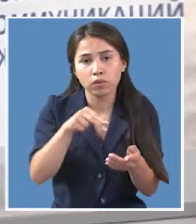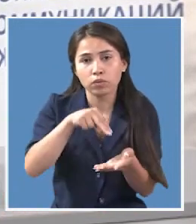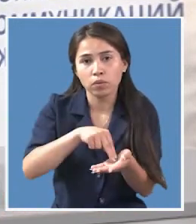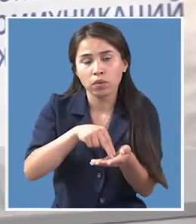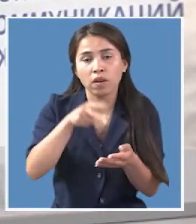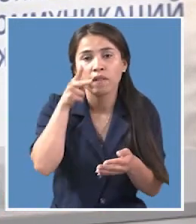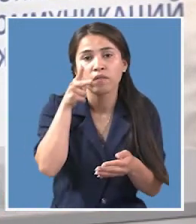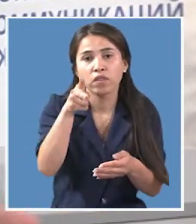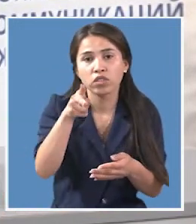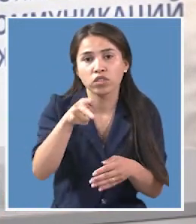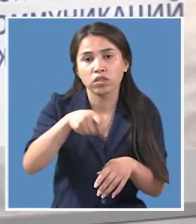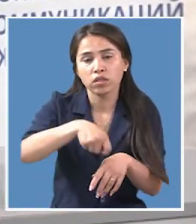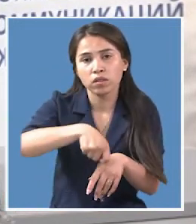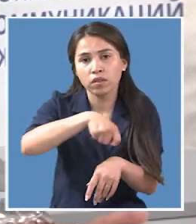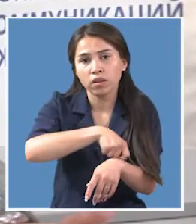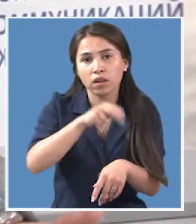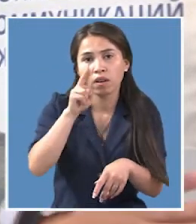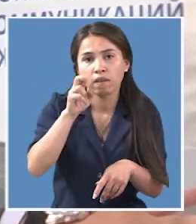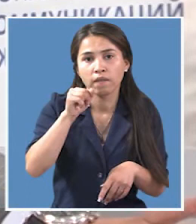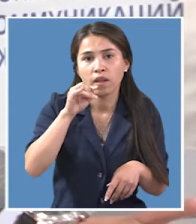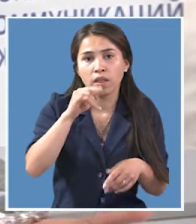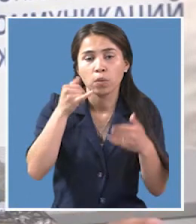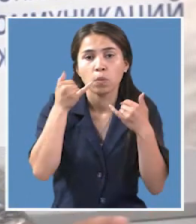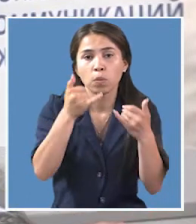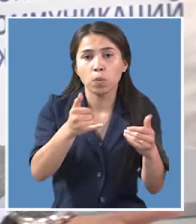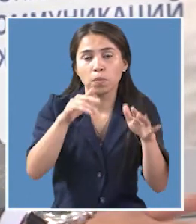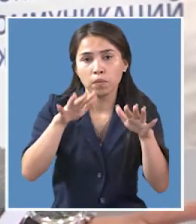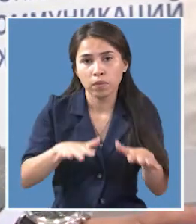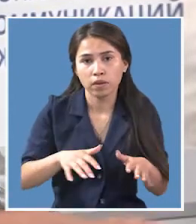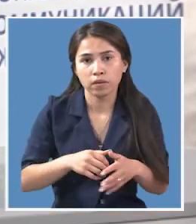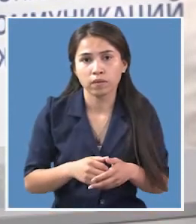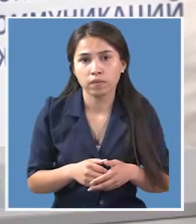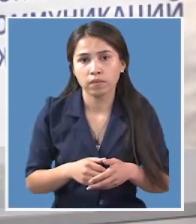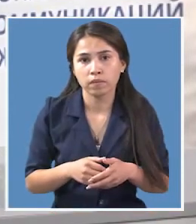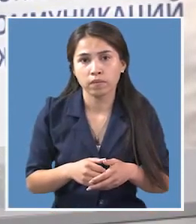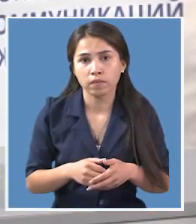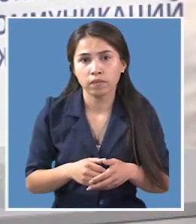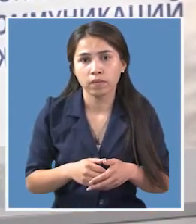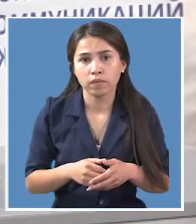квадратных метров, какую сторону под пищевку, то есть пищевую продукцию,